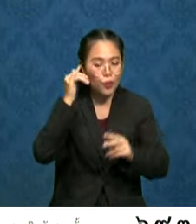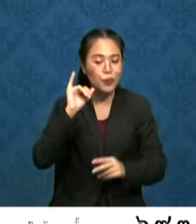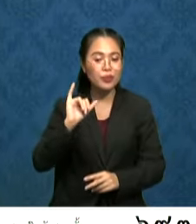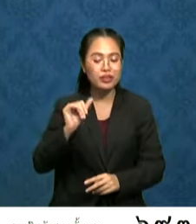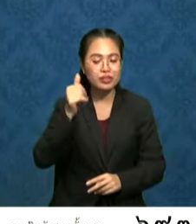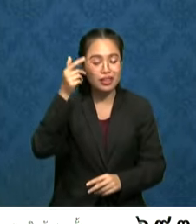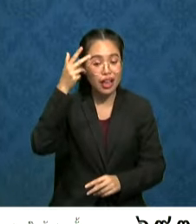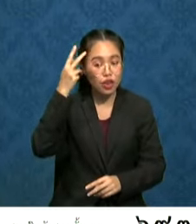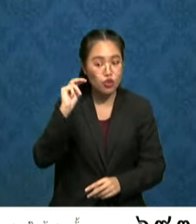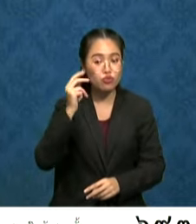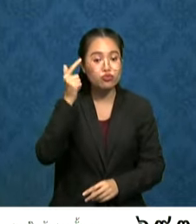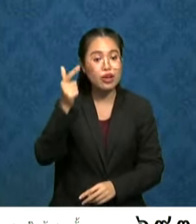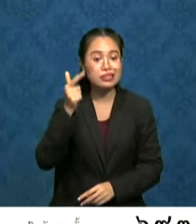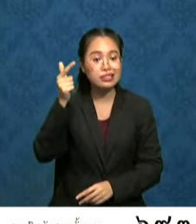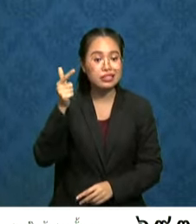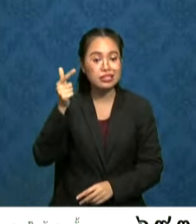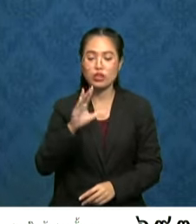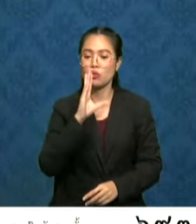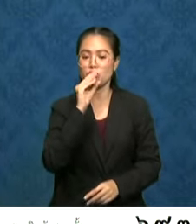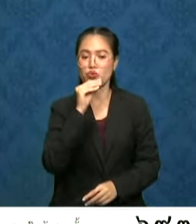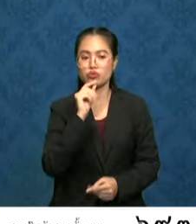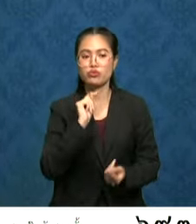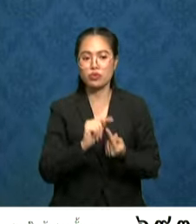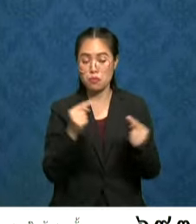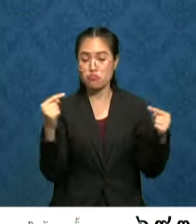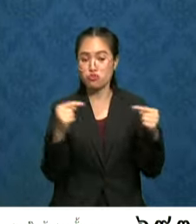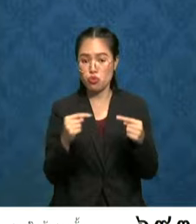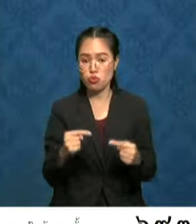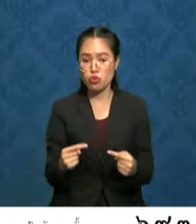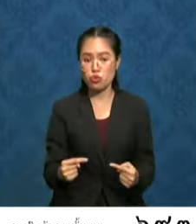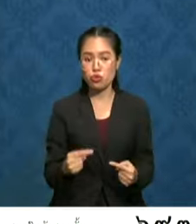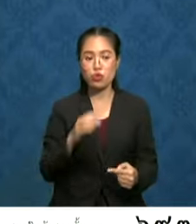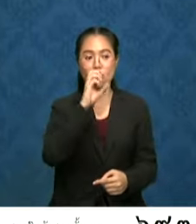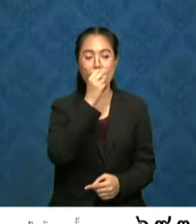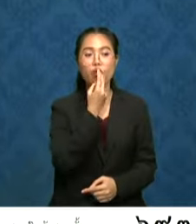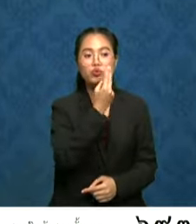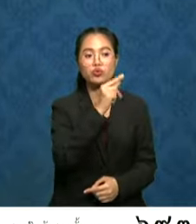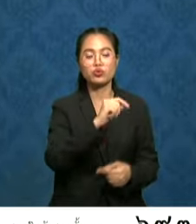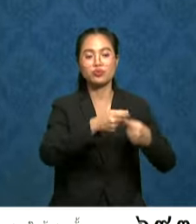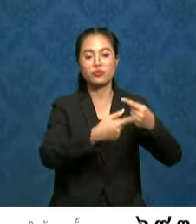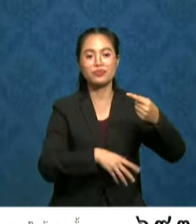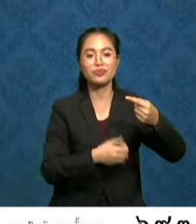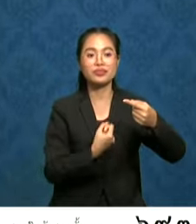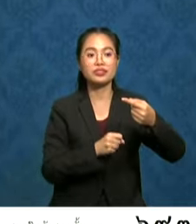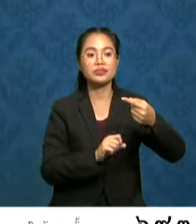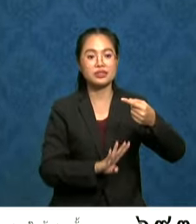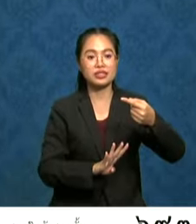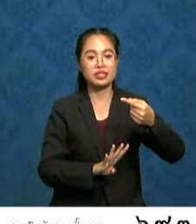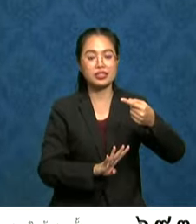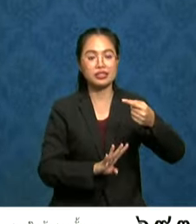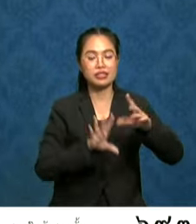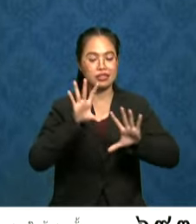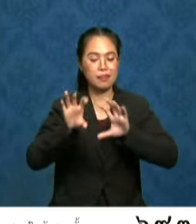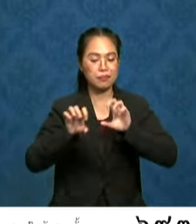22สิงหาคมที่ผ่านมาค่ะมาดูกันค่ะว่าตรงแค่ไหนนะคะจาก 14ประเด็นที่ดิฉันจับมาได้นะ